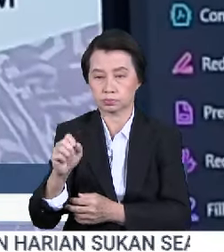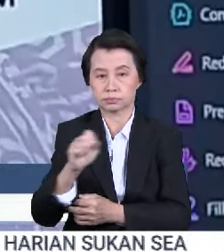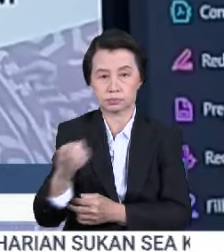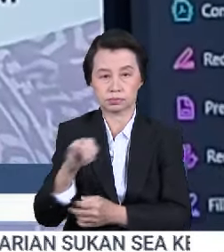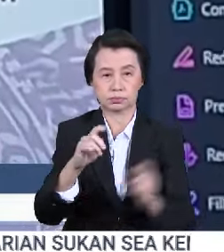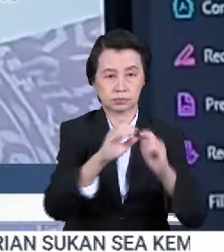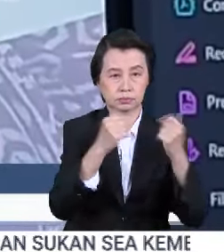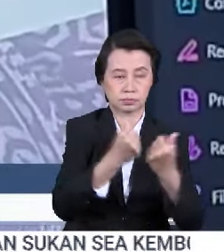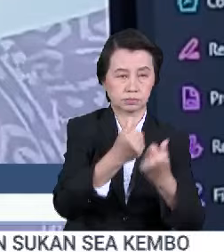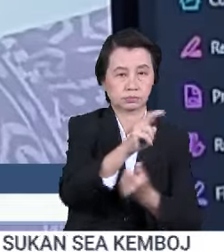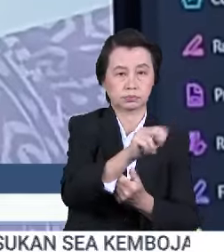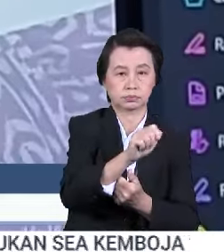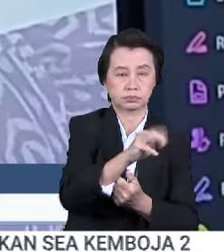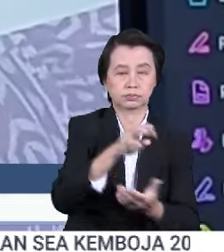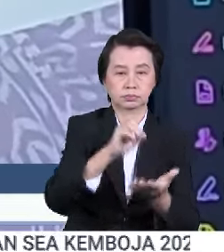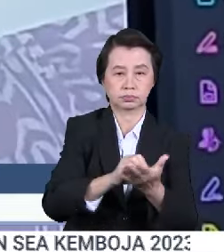Serikat